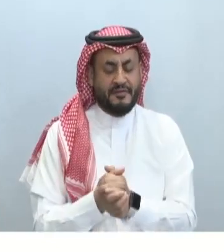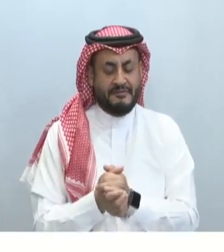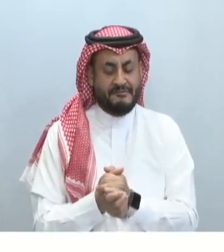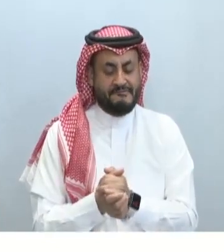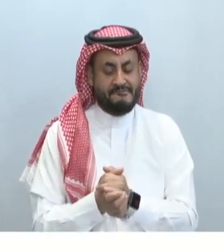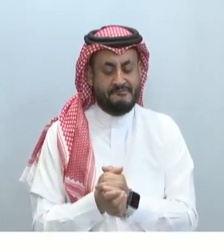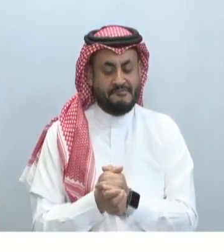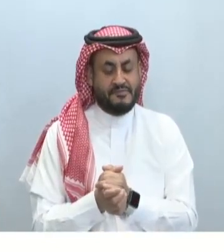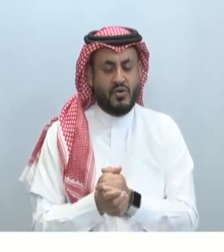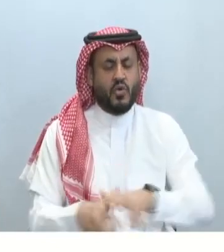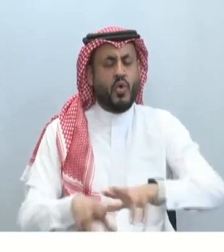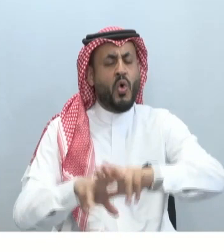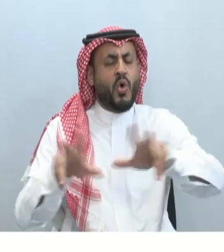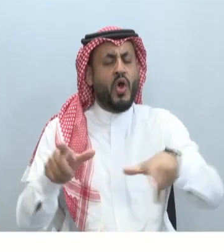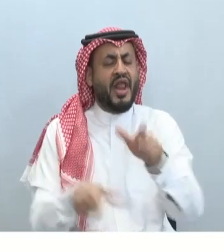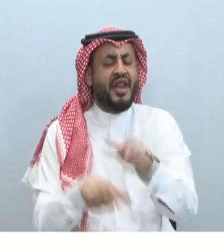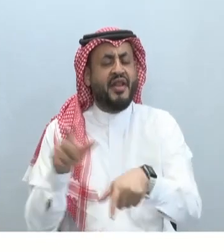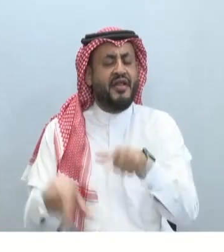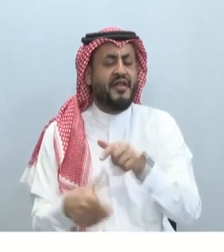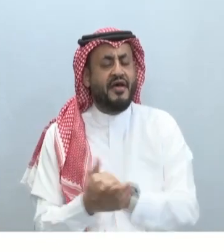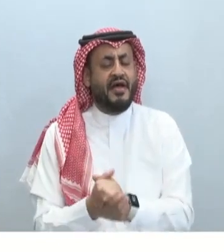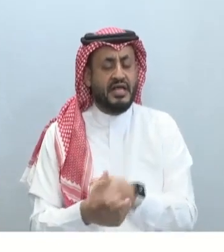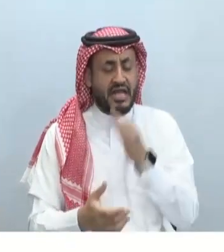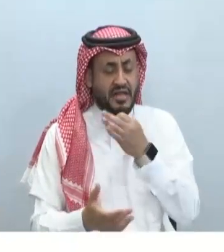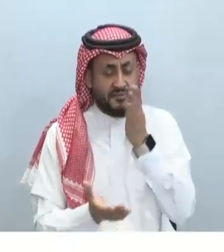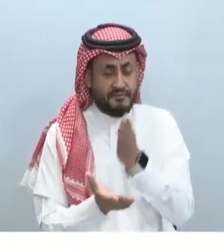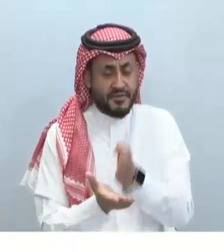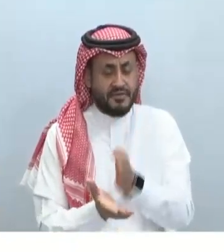صادقا مع الجميع بلا استثناء